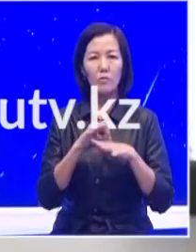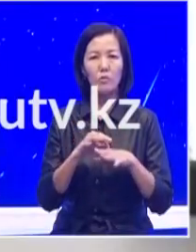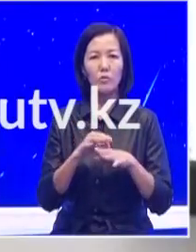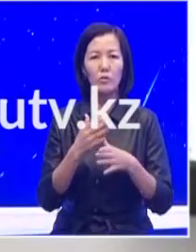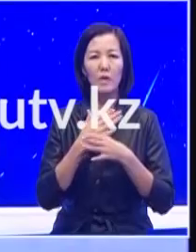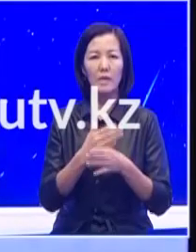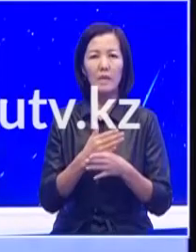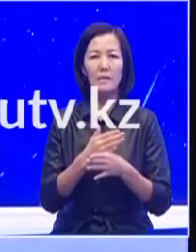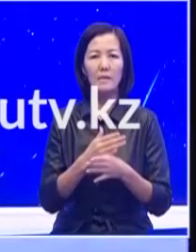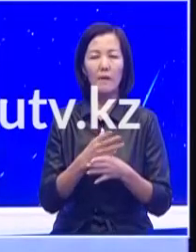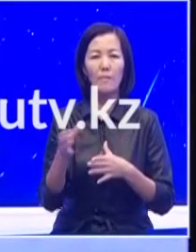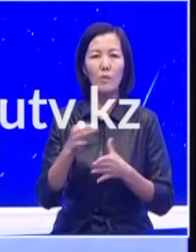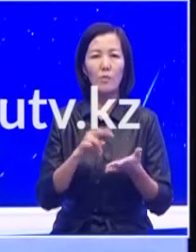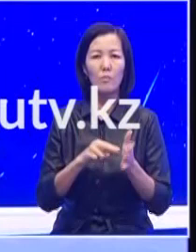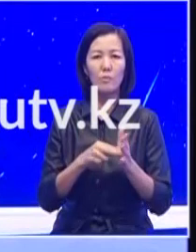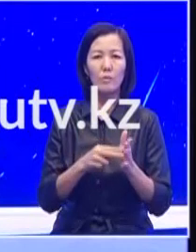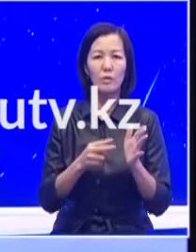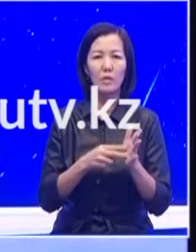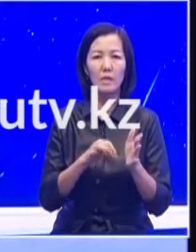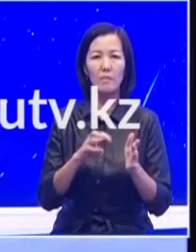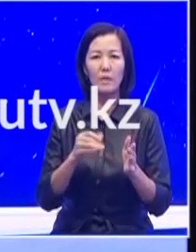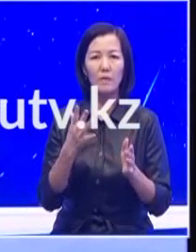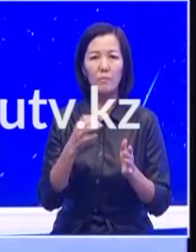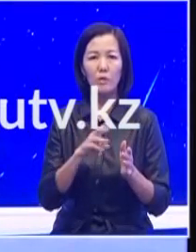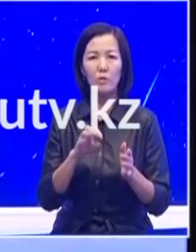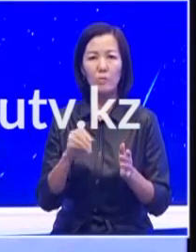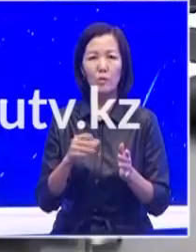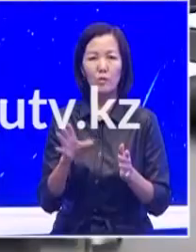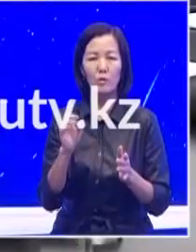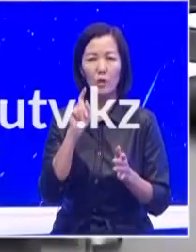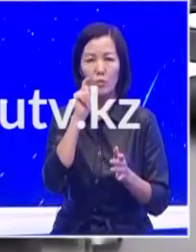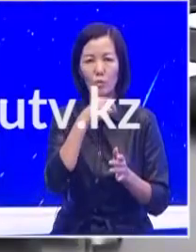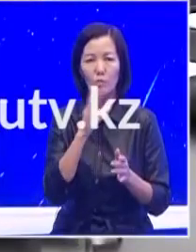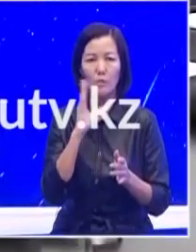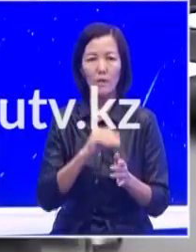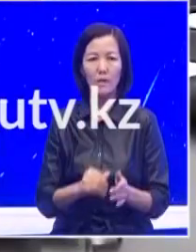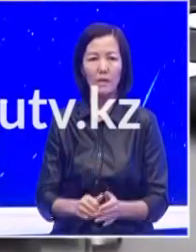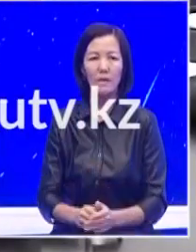жүргізудің арқасында облыс бюджеті 7 миллиард 500 миллион теңгеге үнемделген.